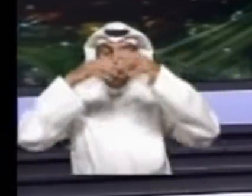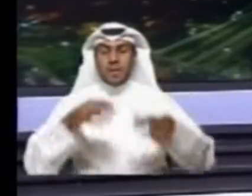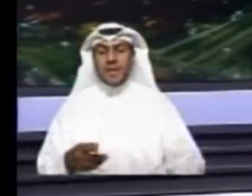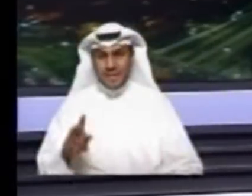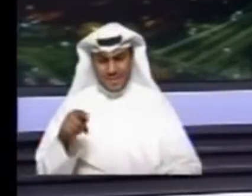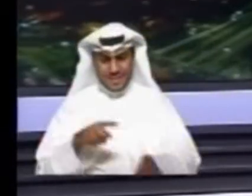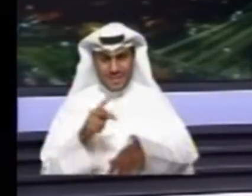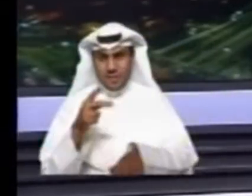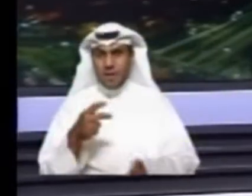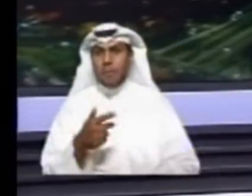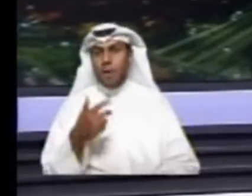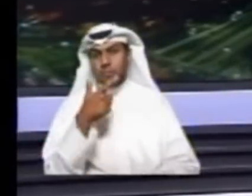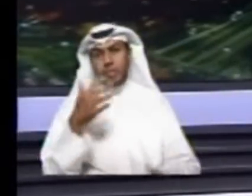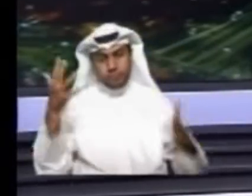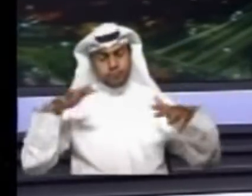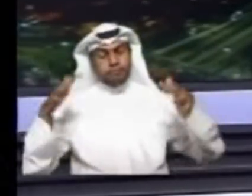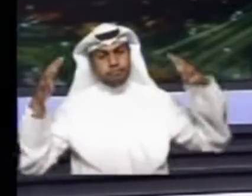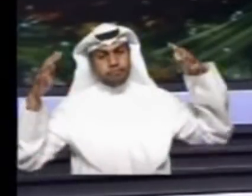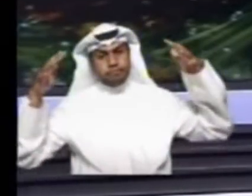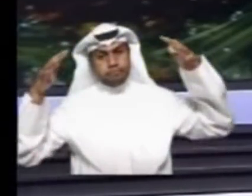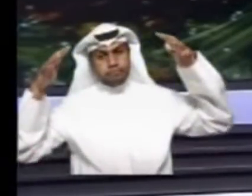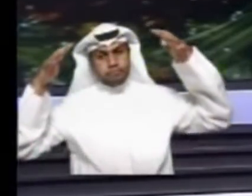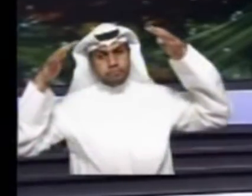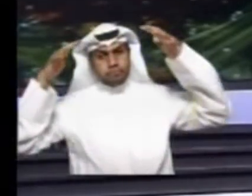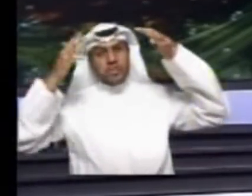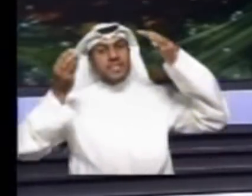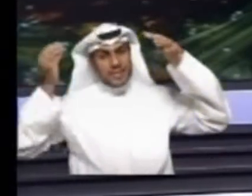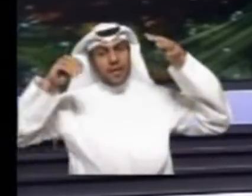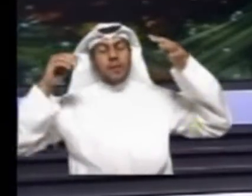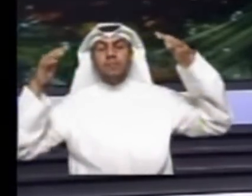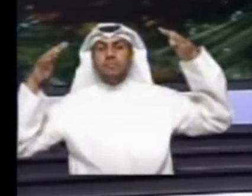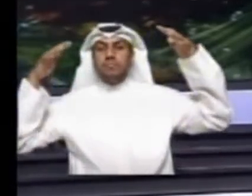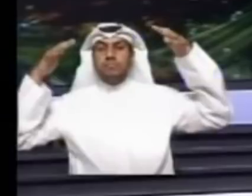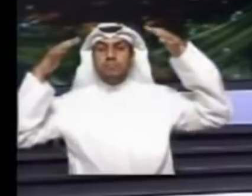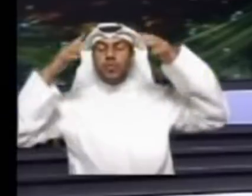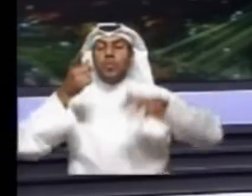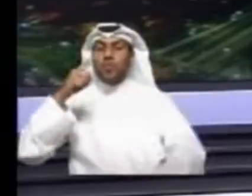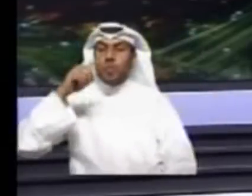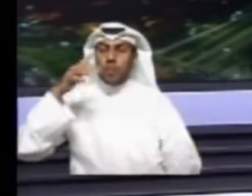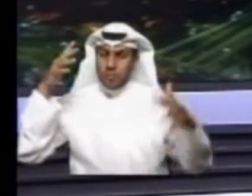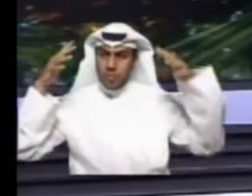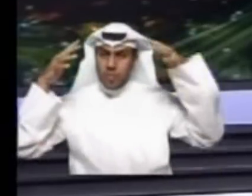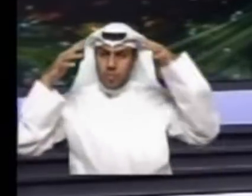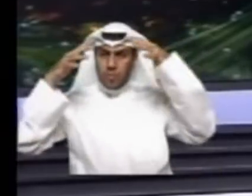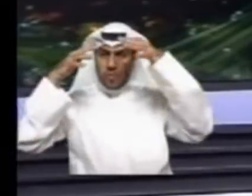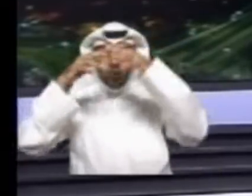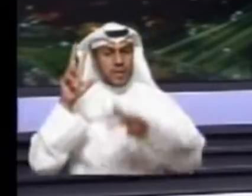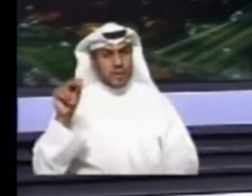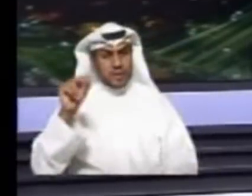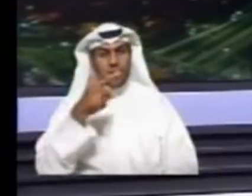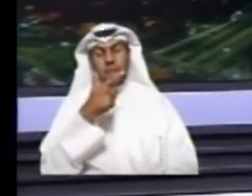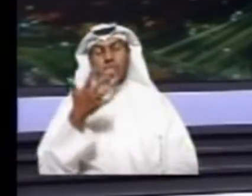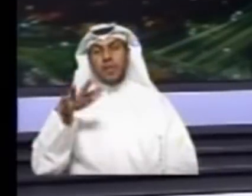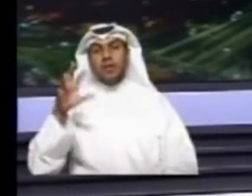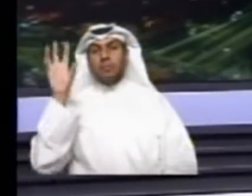القادمه ان تكون الاجواء قائمه الى قائمه جزئيا راح تستمر معنا هذه الاج خلال الايام القليله القادمه ايضا متوقع